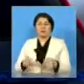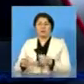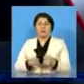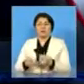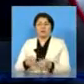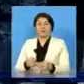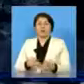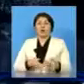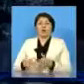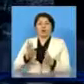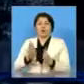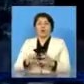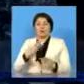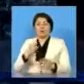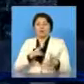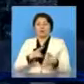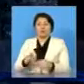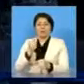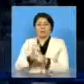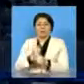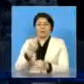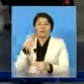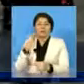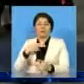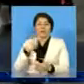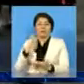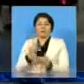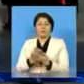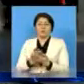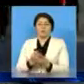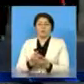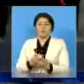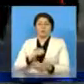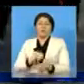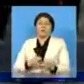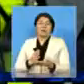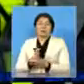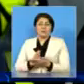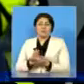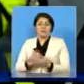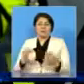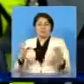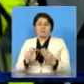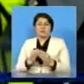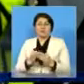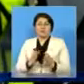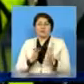басшылығы жол қауіпсіздігін бақылайтын құралдардың сапасына да көңіл бөлді. Қызметке кірісетін жеке құрамға